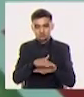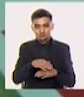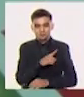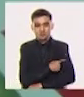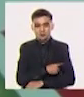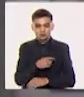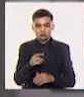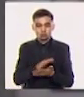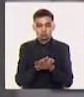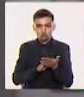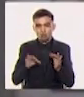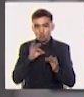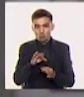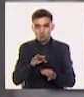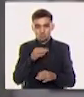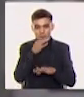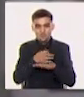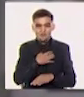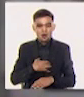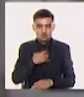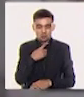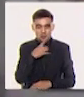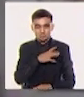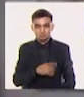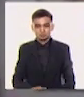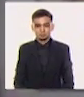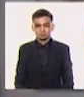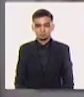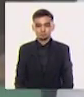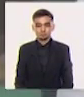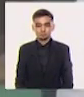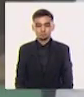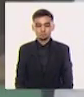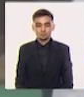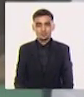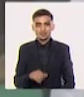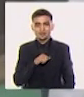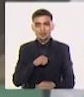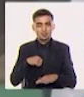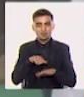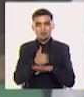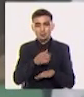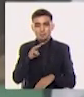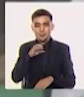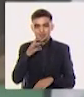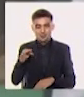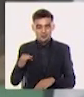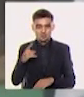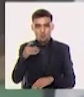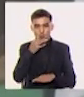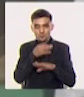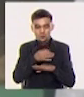медицина, тазалық мамандарының қызметі маңызды екенін көрсетті. Ең басты Мерейдің